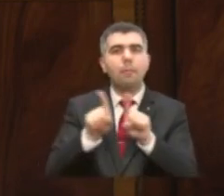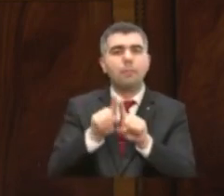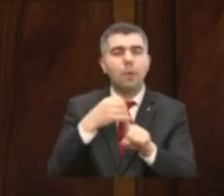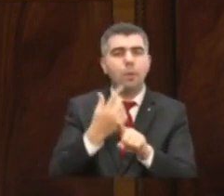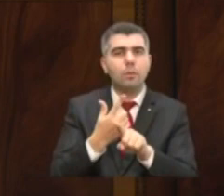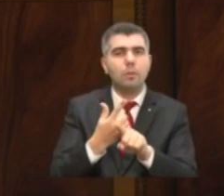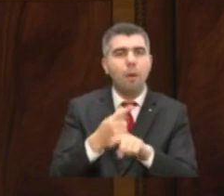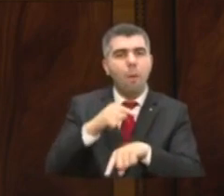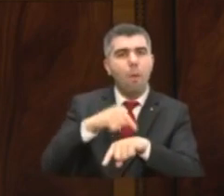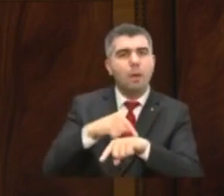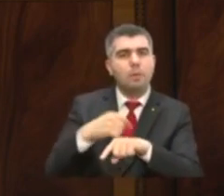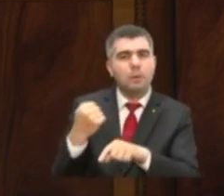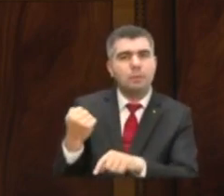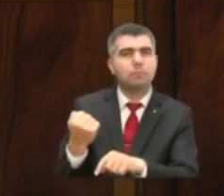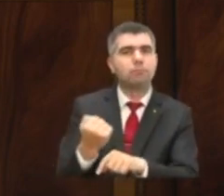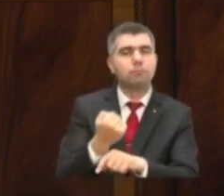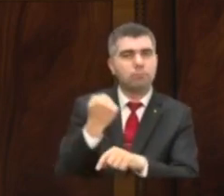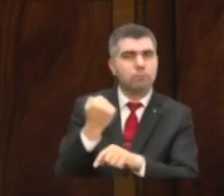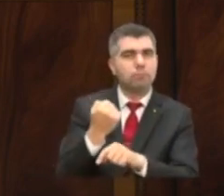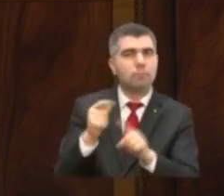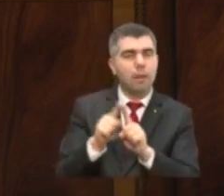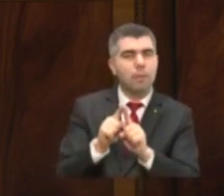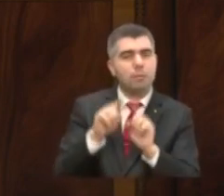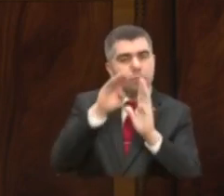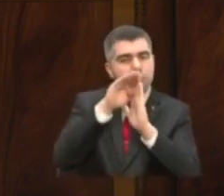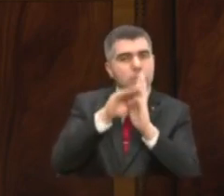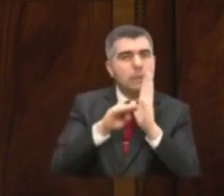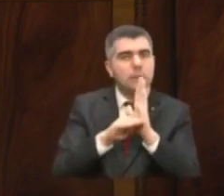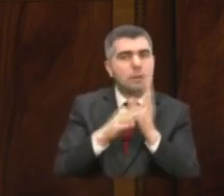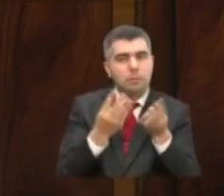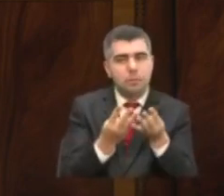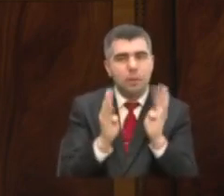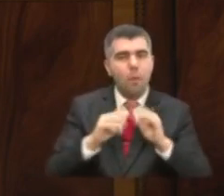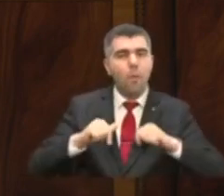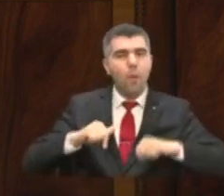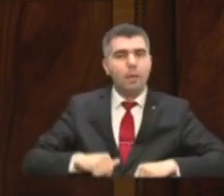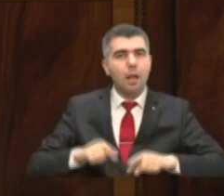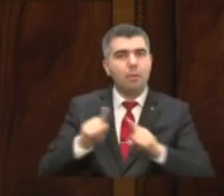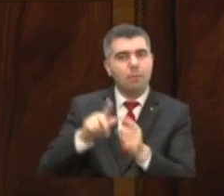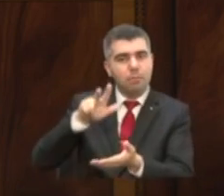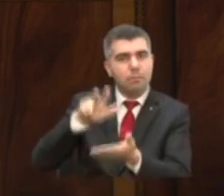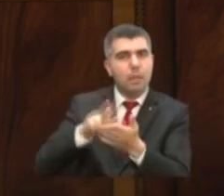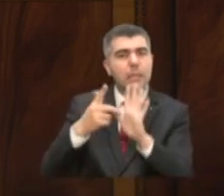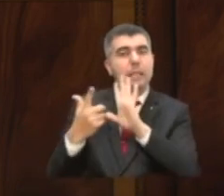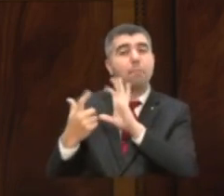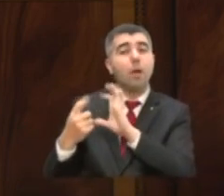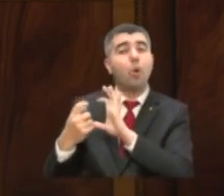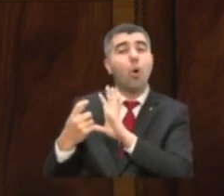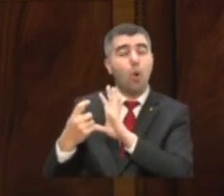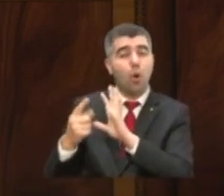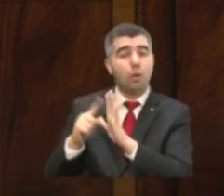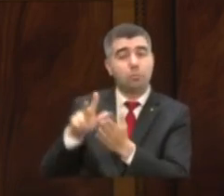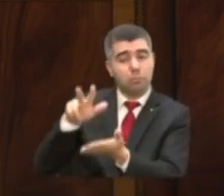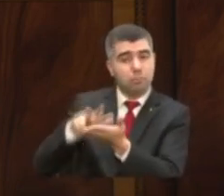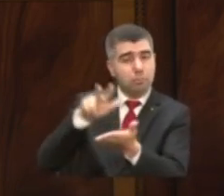تنزيل برنامج اللجنة الوزارية للتشغيل المصادق عليه منذ 7 أشهر والموقع من طرف